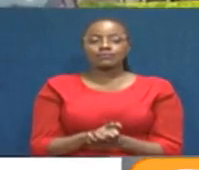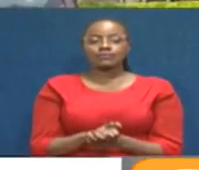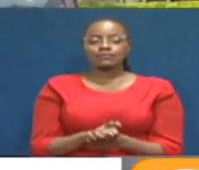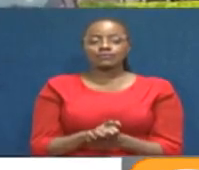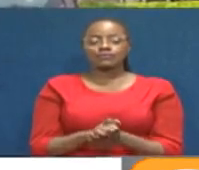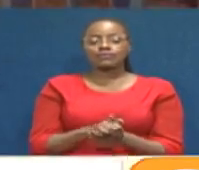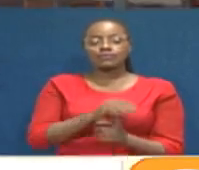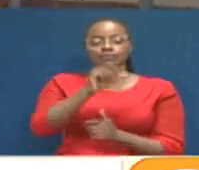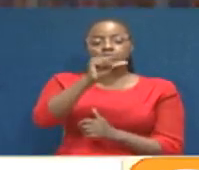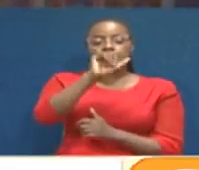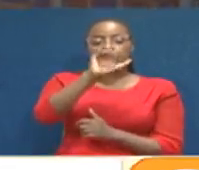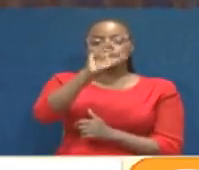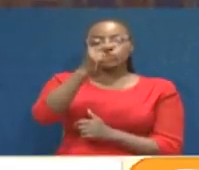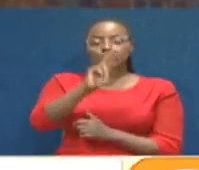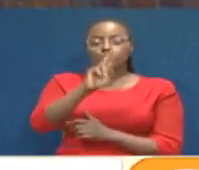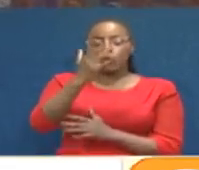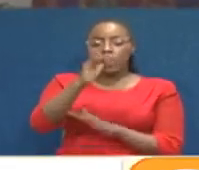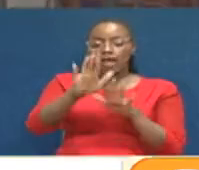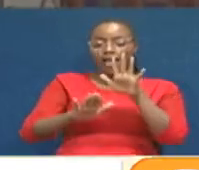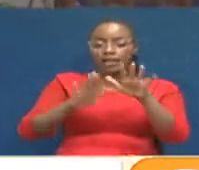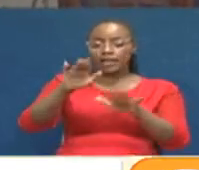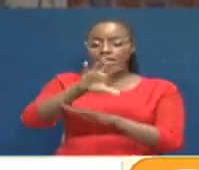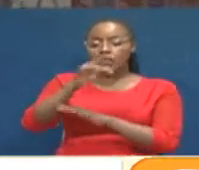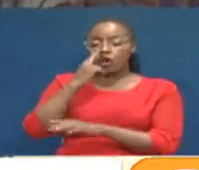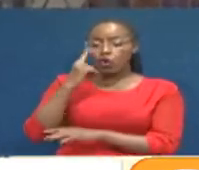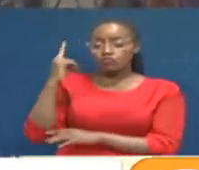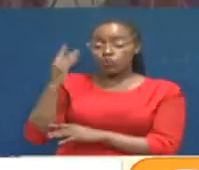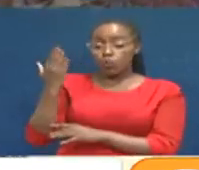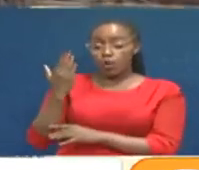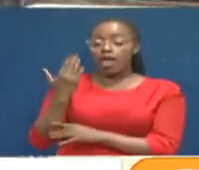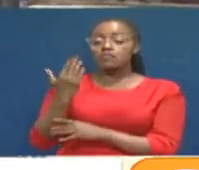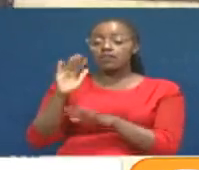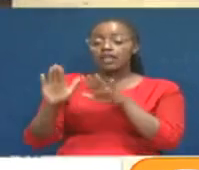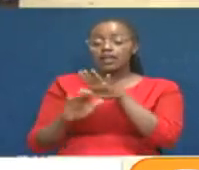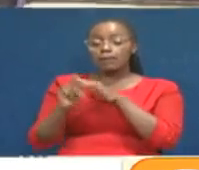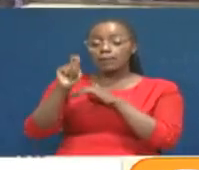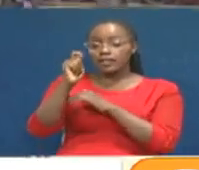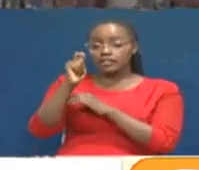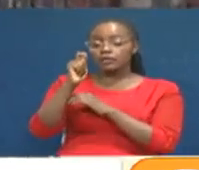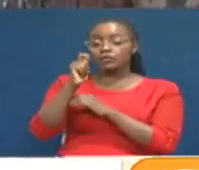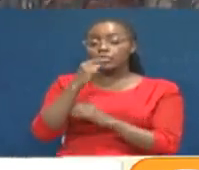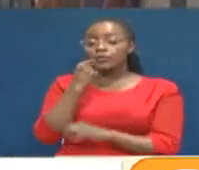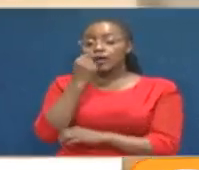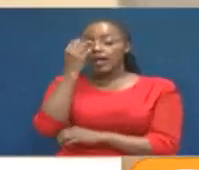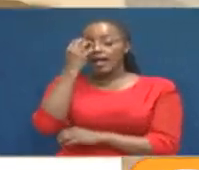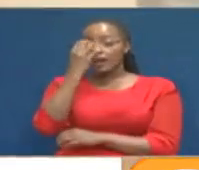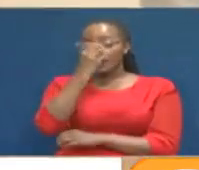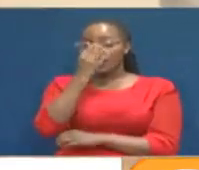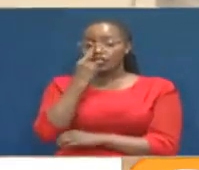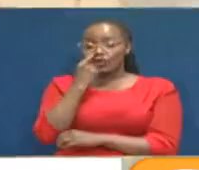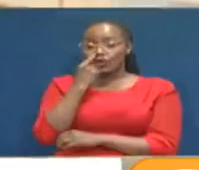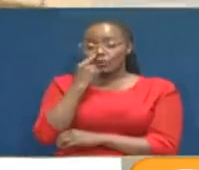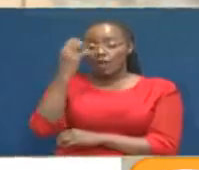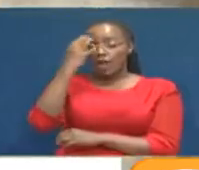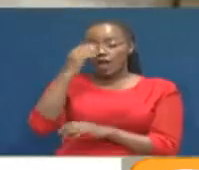Ni bunge la Gichugu, kaunti ya Kirinyaga. Hapa ni nyumbani kwa mgombeaji mwenza wa muungano wa Azimio, Martha Karua.